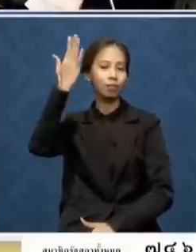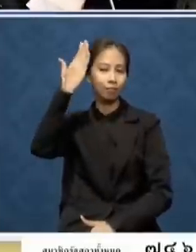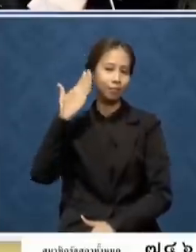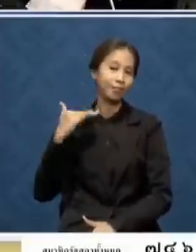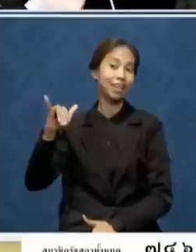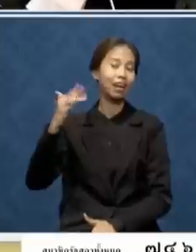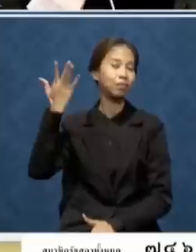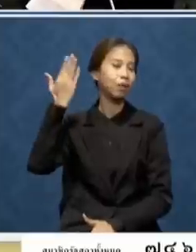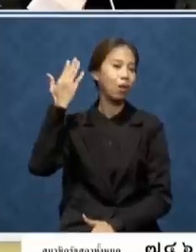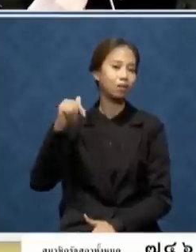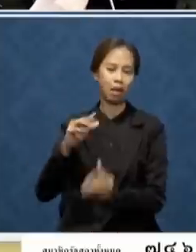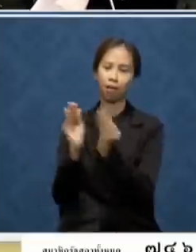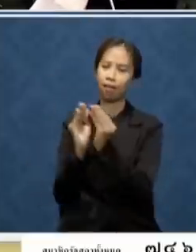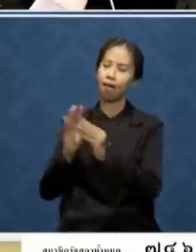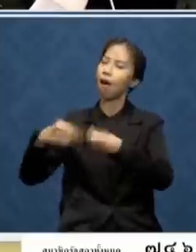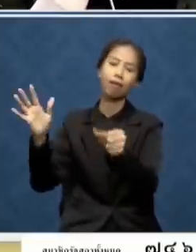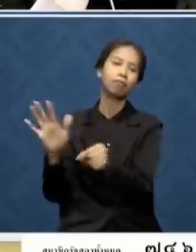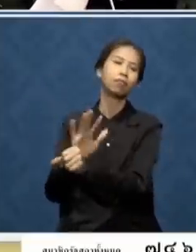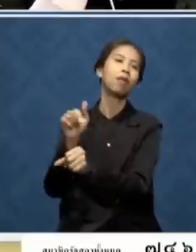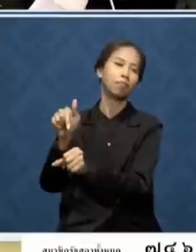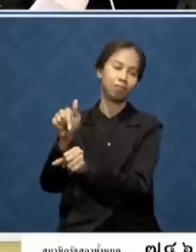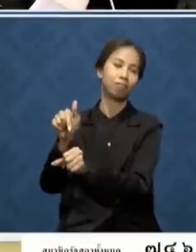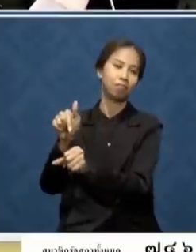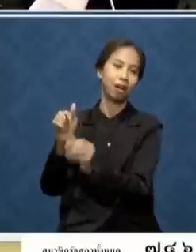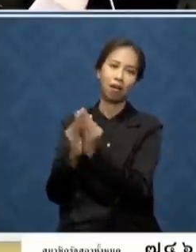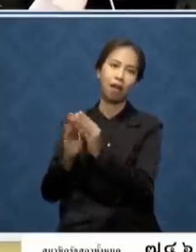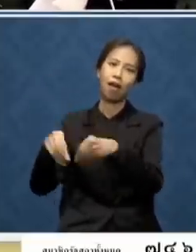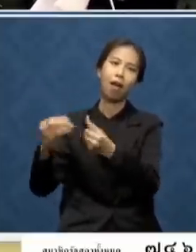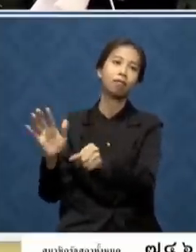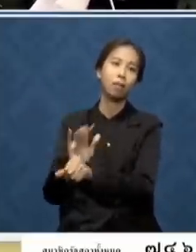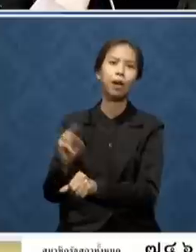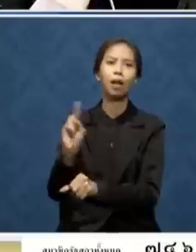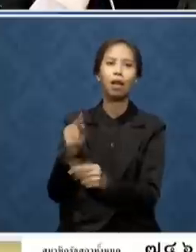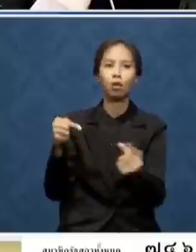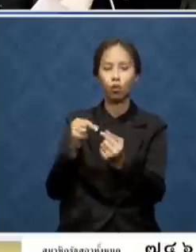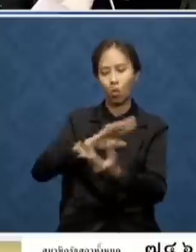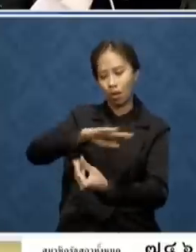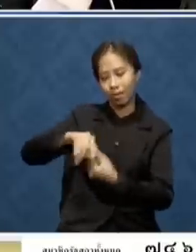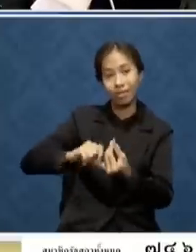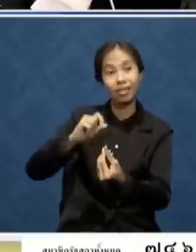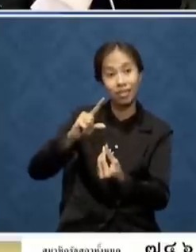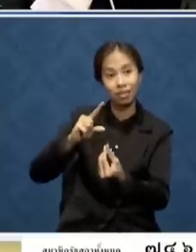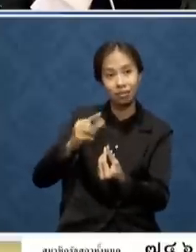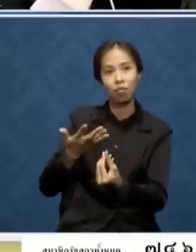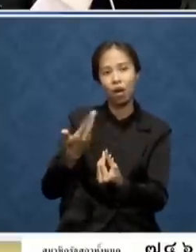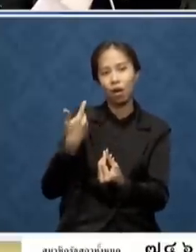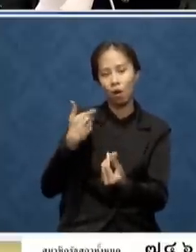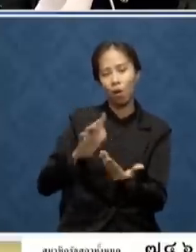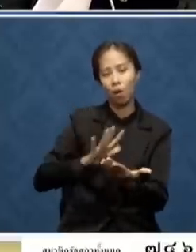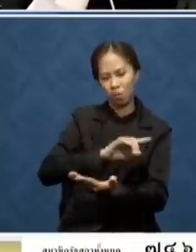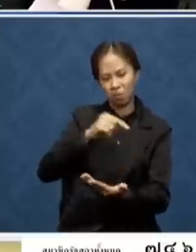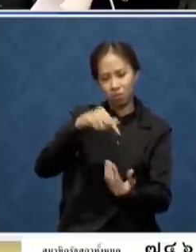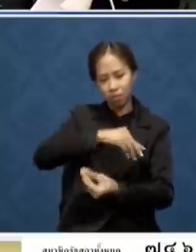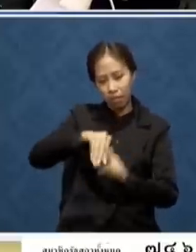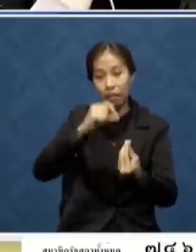ให้คะแนนเต็มนะคะถึงแม้ว่าจะไม่มีตัวชี้วัดที่ชัดเจนเธอพูดถึงโครงสร้างเศรษฐกิจที่สมดุลเศรษฐกิจภายในประเทศต้อง